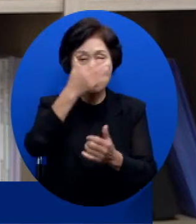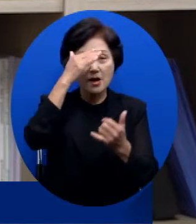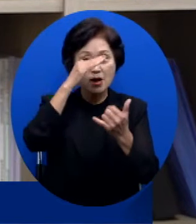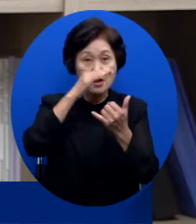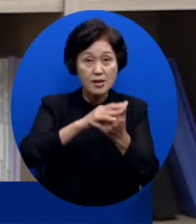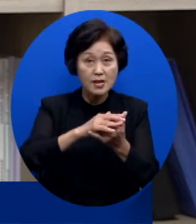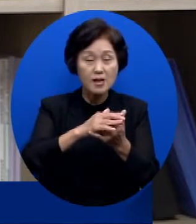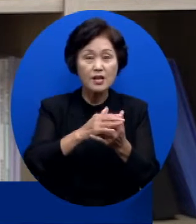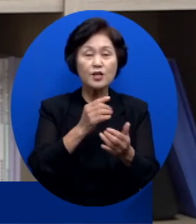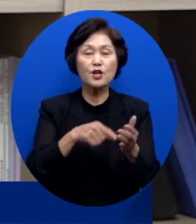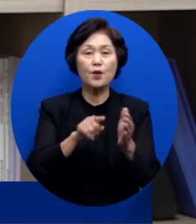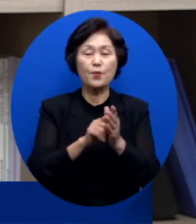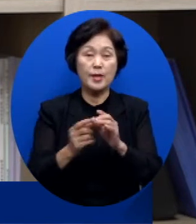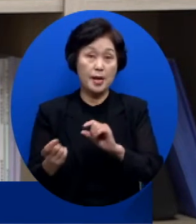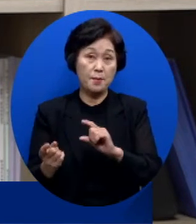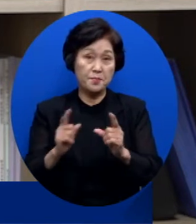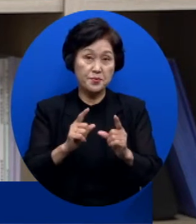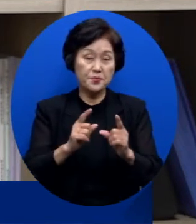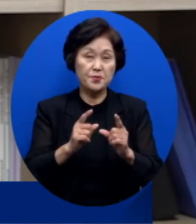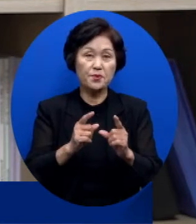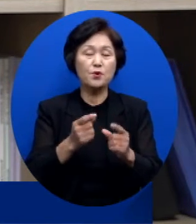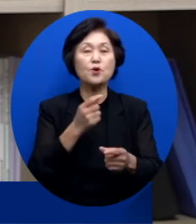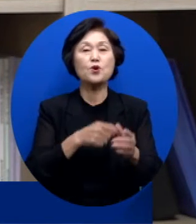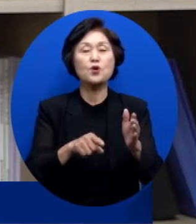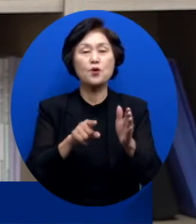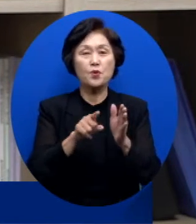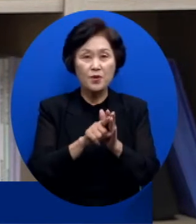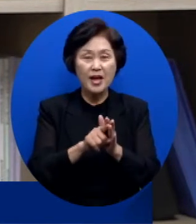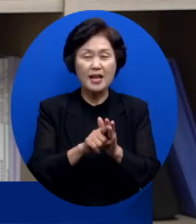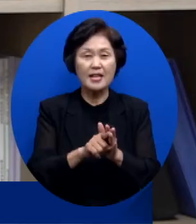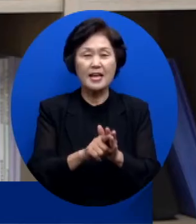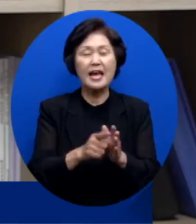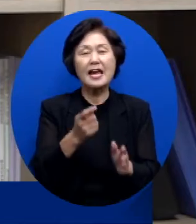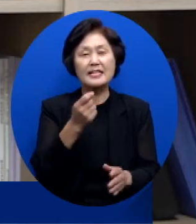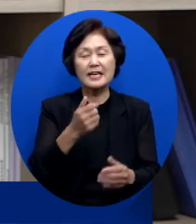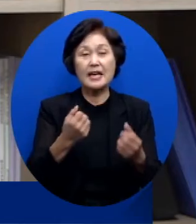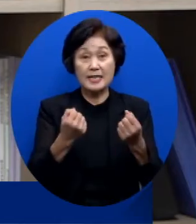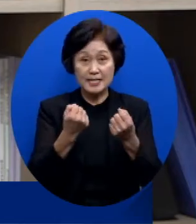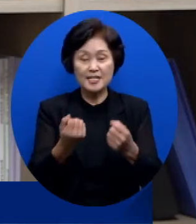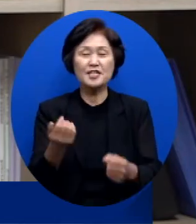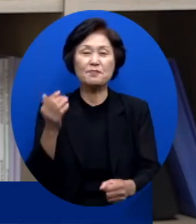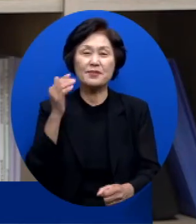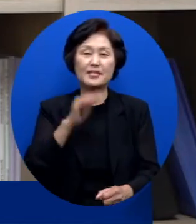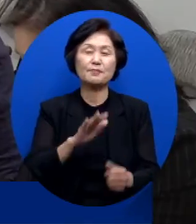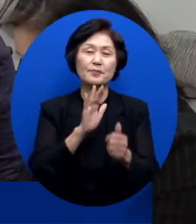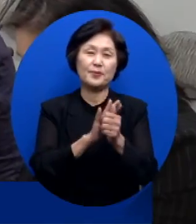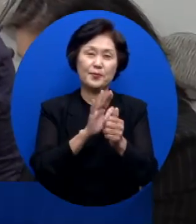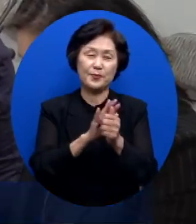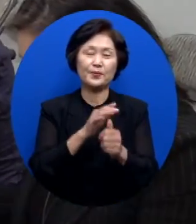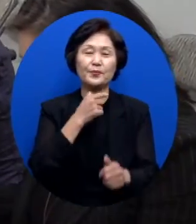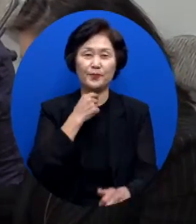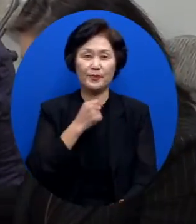운동을 일으키는데 미력하나마 좀 이렇게 보탬이 되고자 합니다.